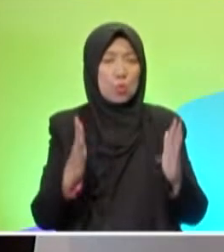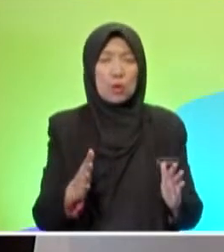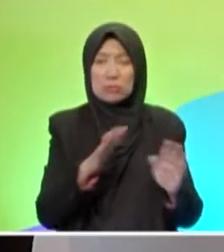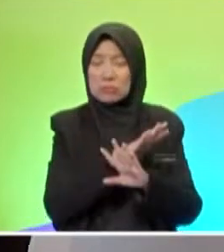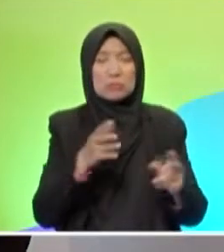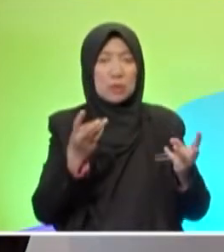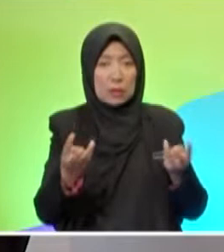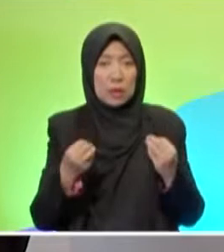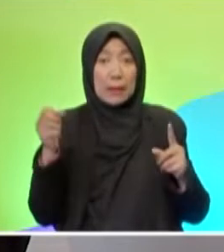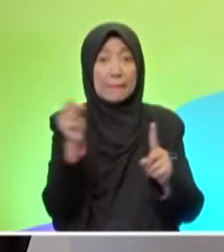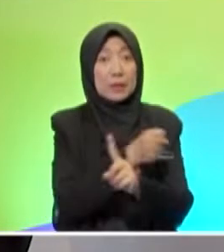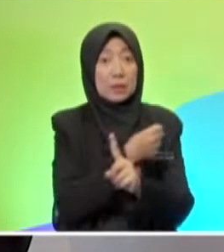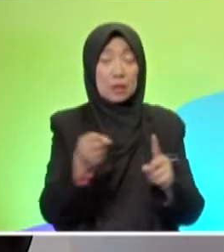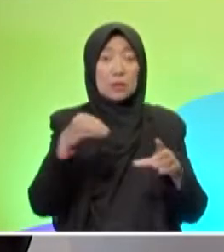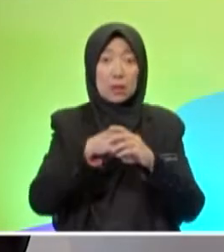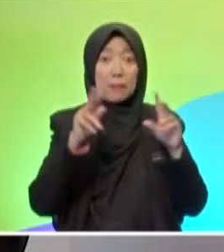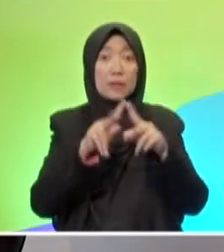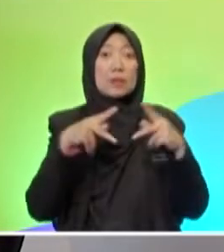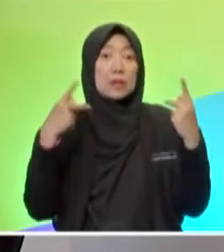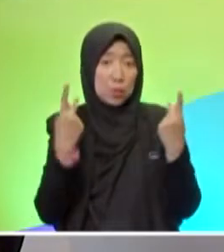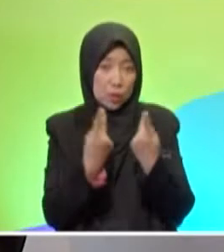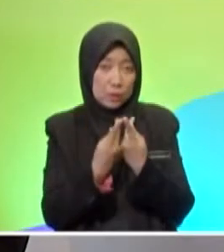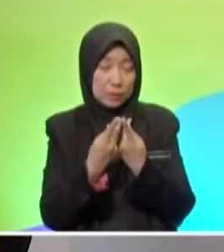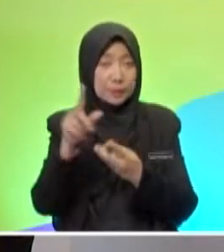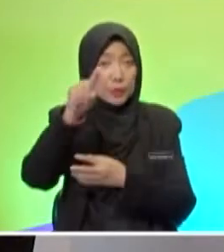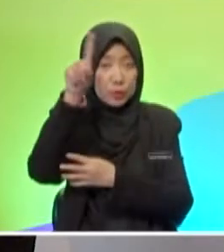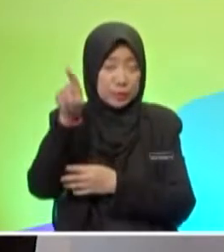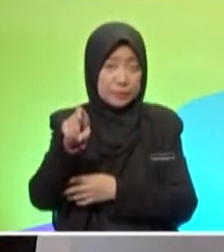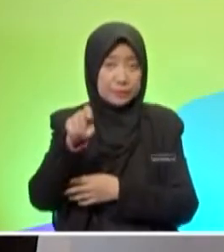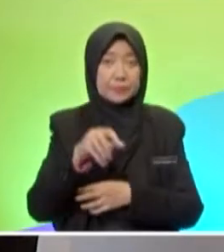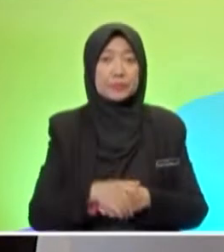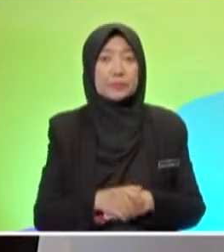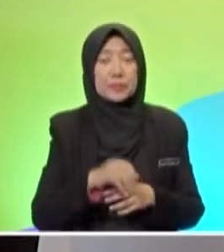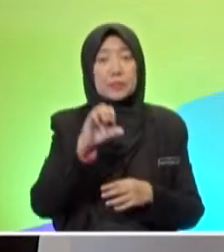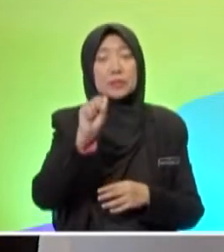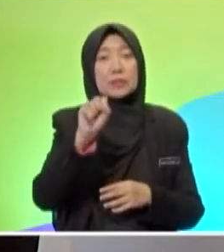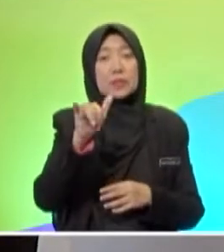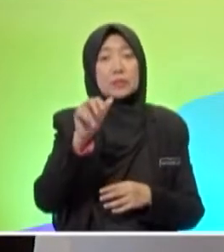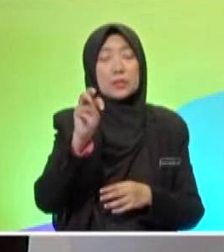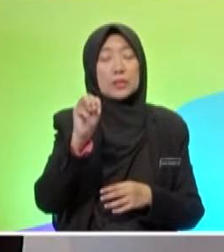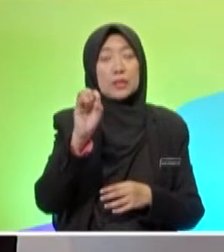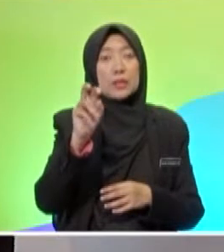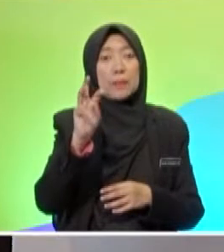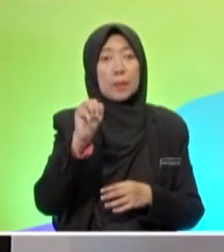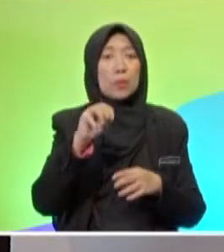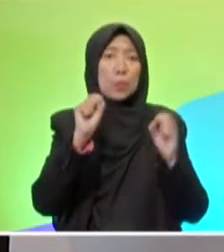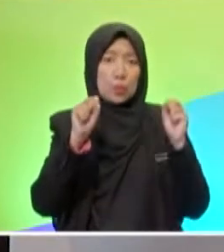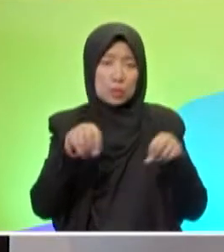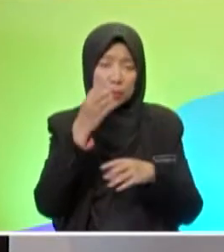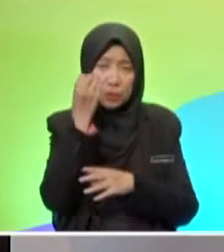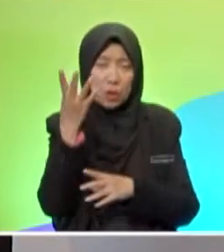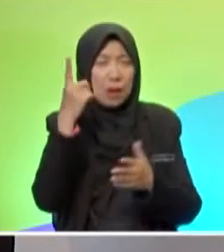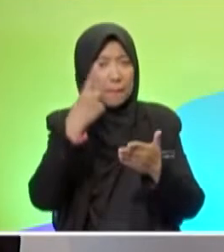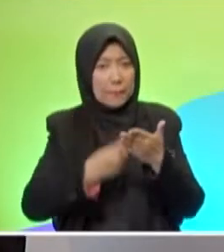keluarga Oke kalau contoh cek datanya pada aseman cemen cemen apa yang paling